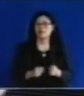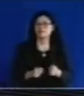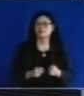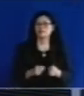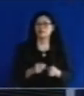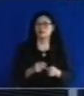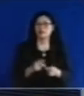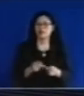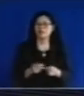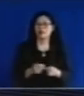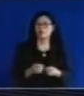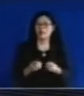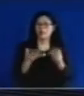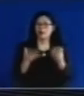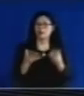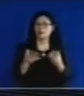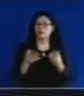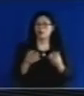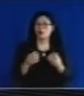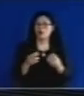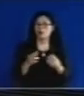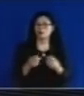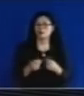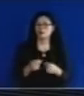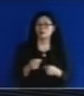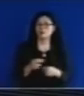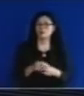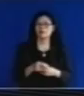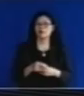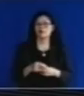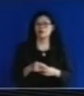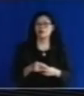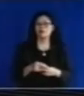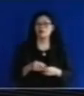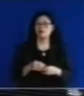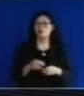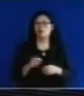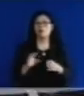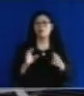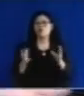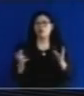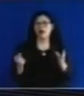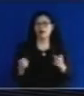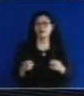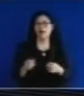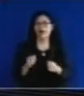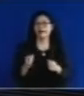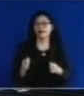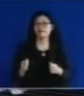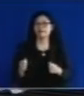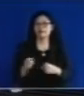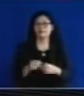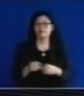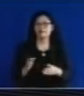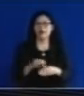Karena banyak yang karena kontrol yang kurang, pada akhirnya justru perubahan area yang menjadi industri